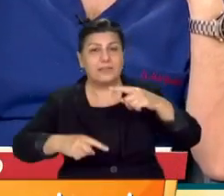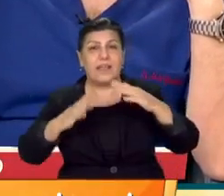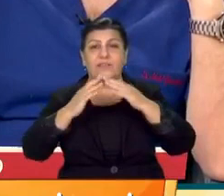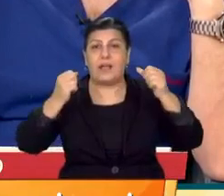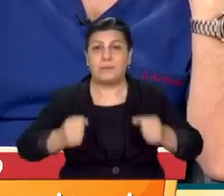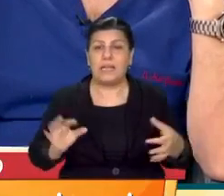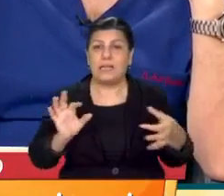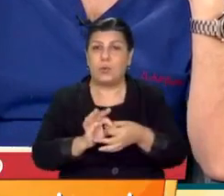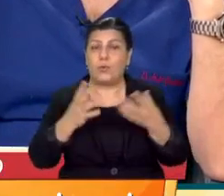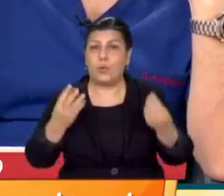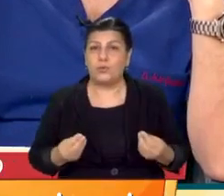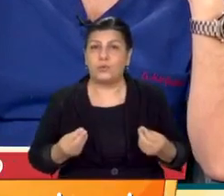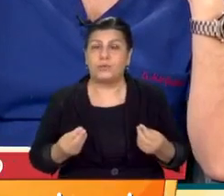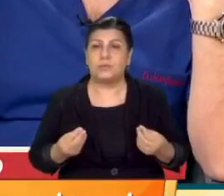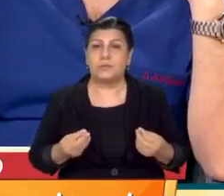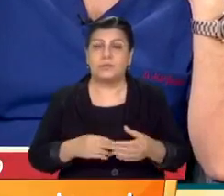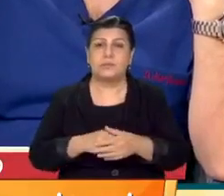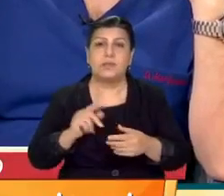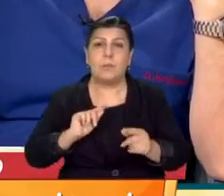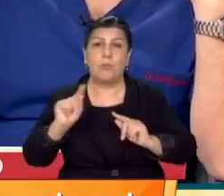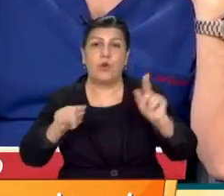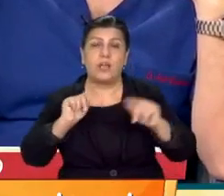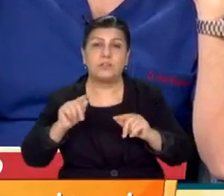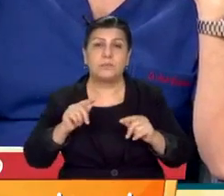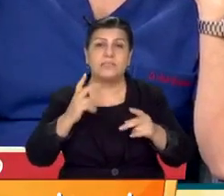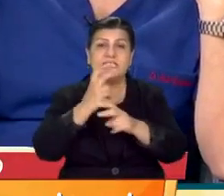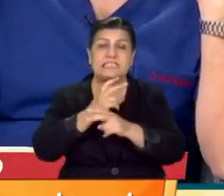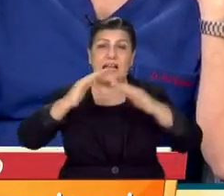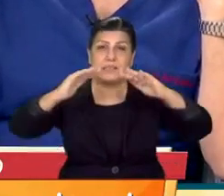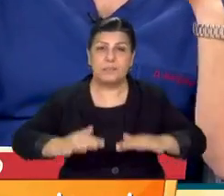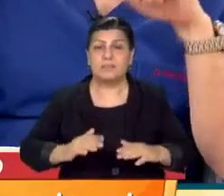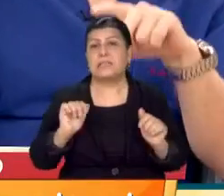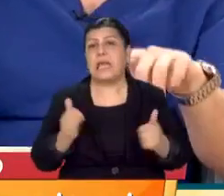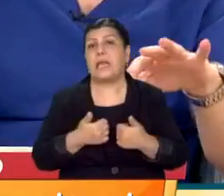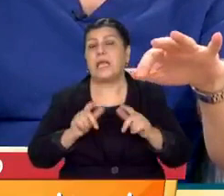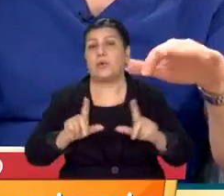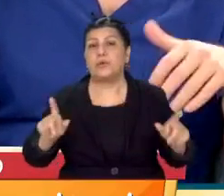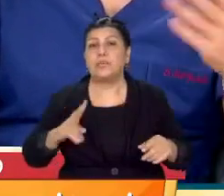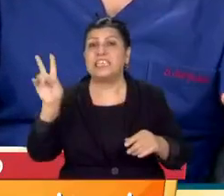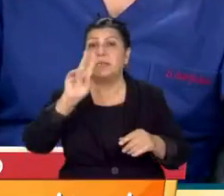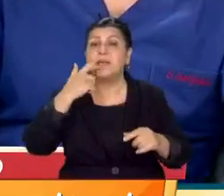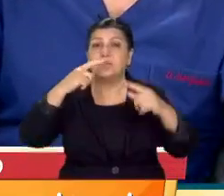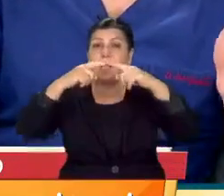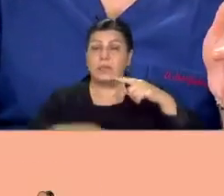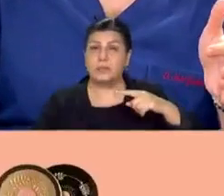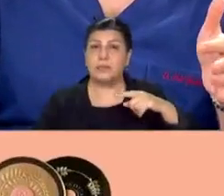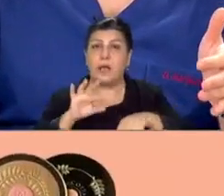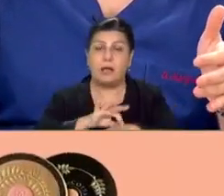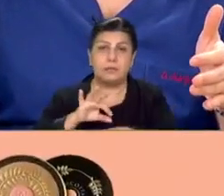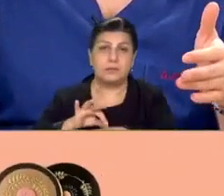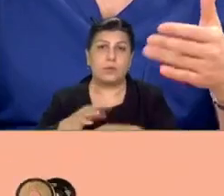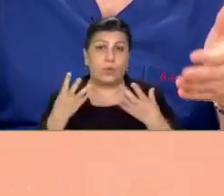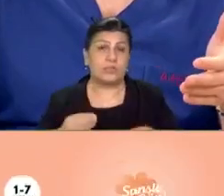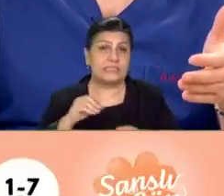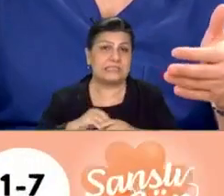evde kalmasıyla ilgili oldu çünkü bir yani bulaşma riskini azaltmanız gerekiyor dur 20 yaş altı asemptomatik hasta